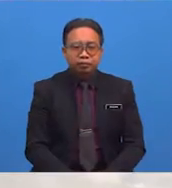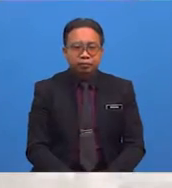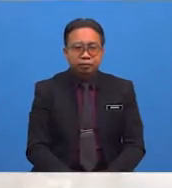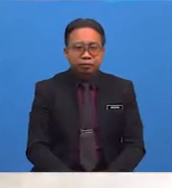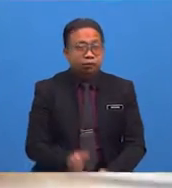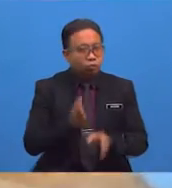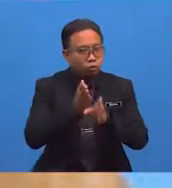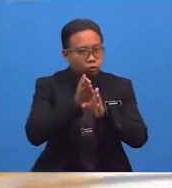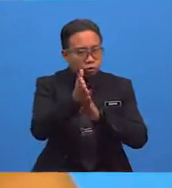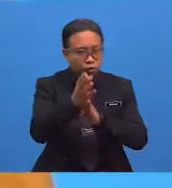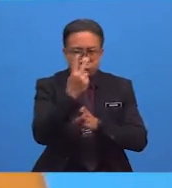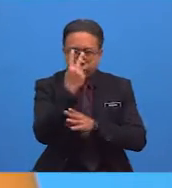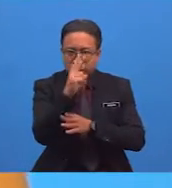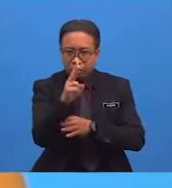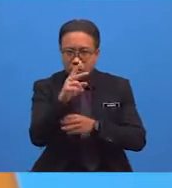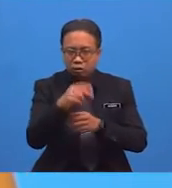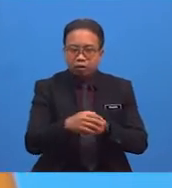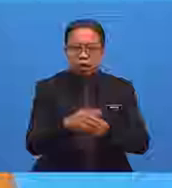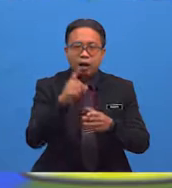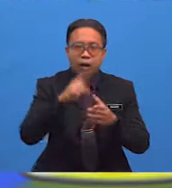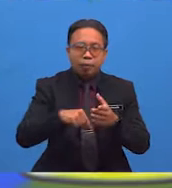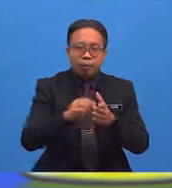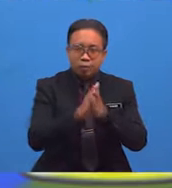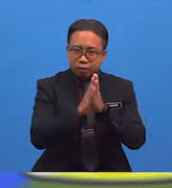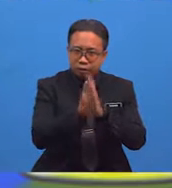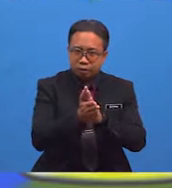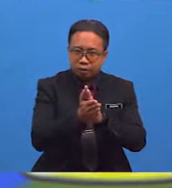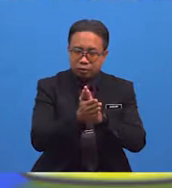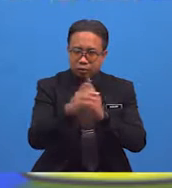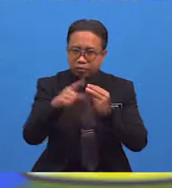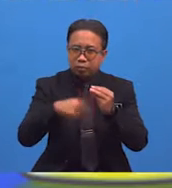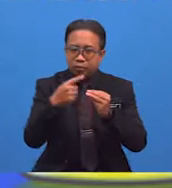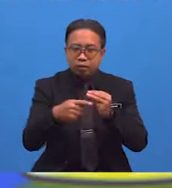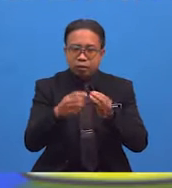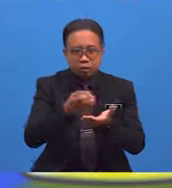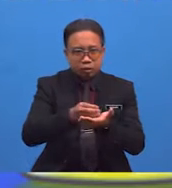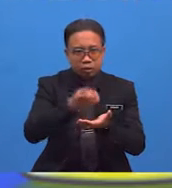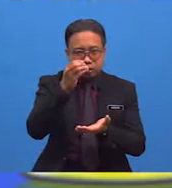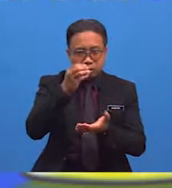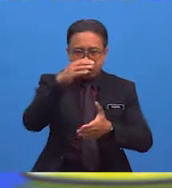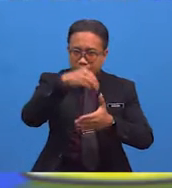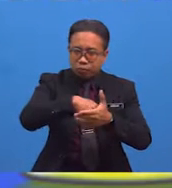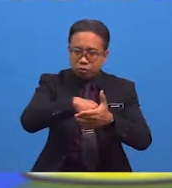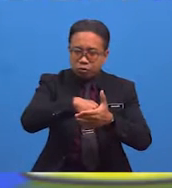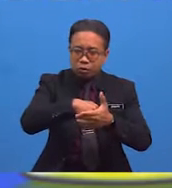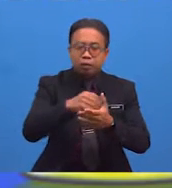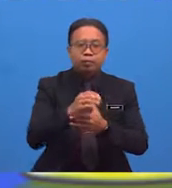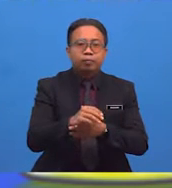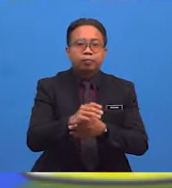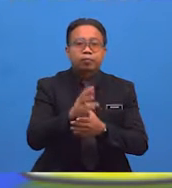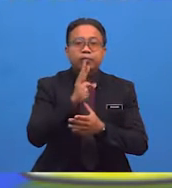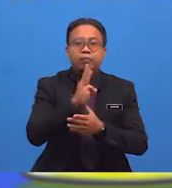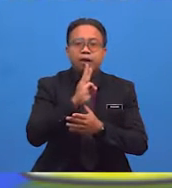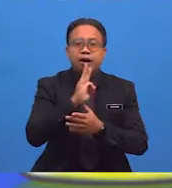Seterusnya, mari kita perhatikan pula apa yang berlaku apabila kelalang kon ini dimasukkan ke dalam